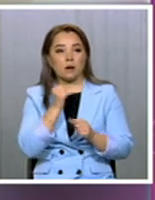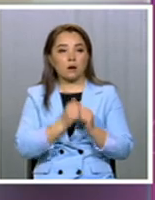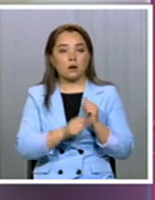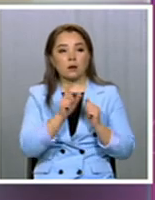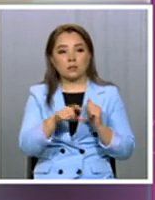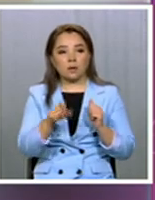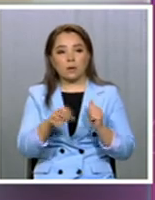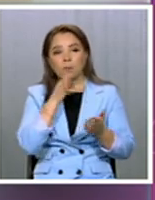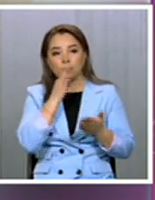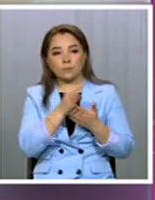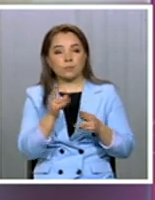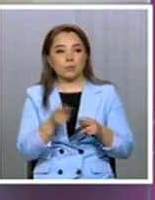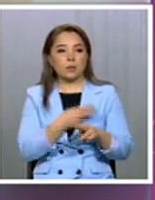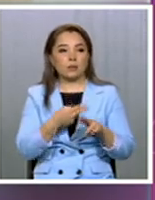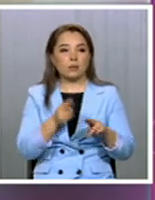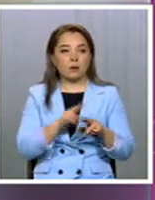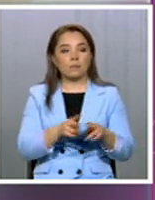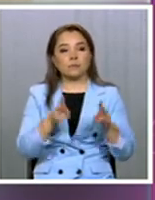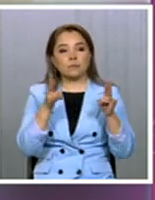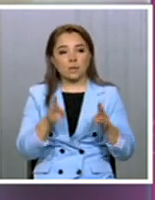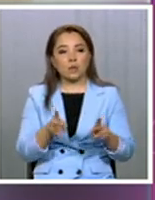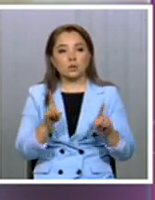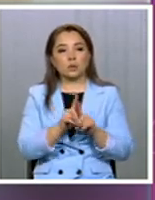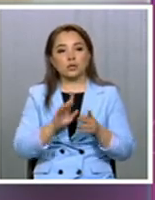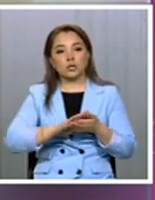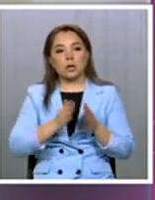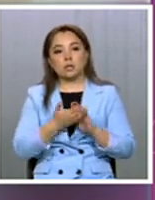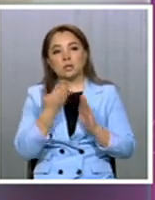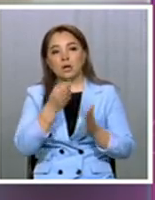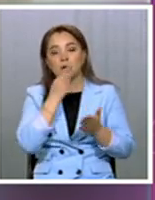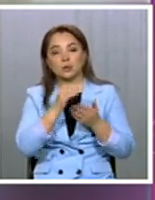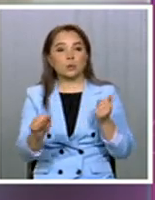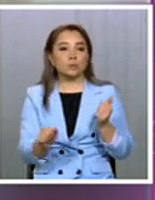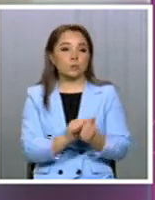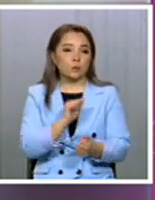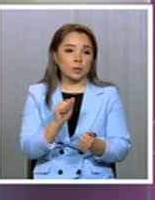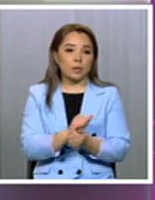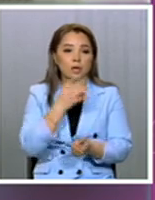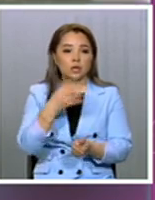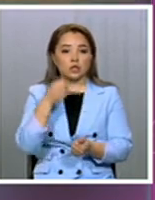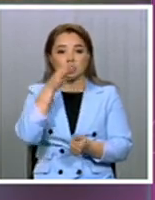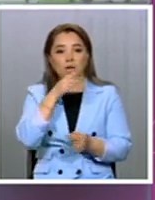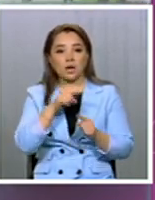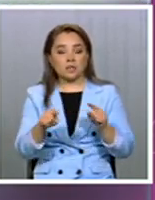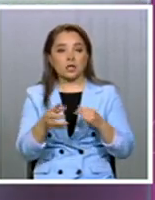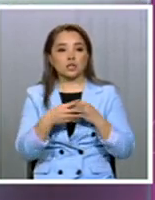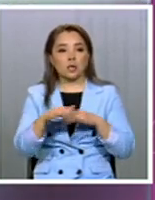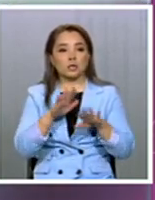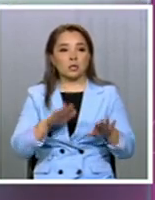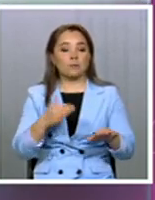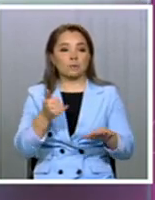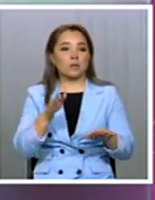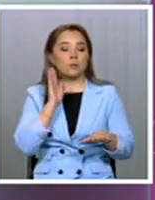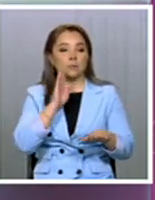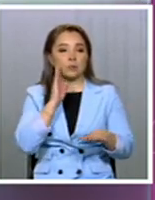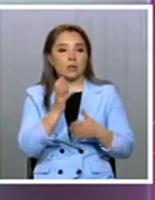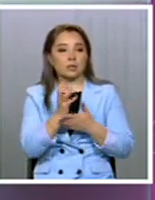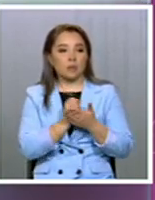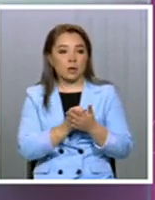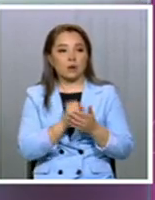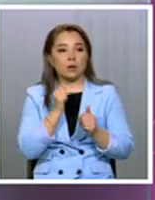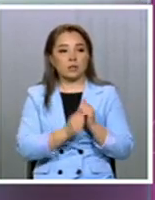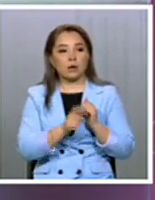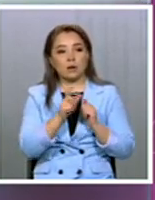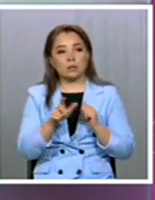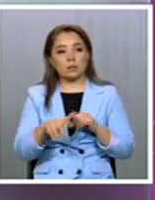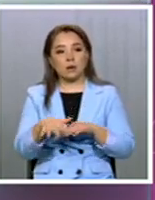жауапсыз көзқарасы апатты жағдайларға соқтыруы мүмкін. Соңғы 40 жыл ішінде жердегі тұщы су қорының көлемі әр адам басына